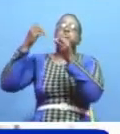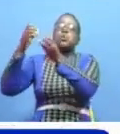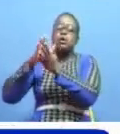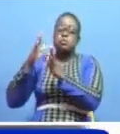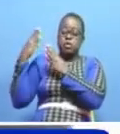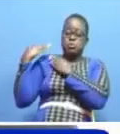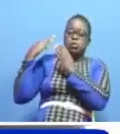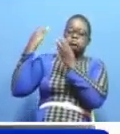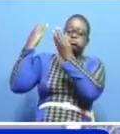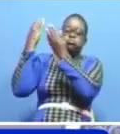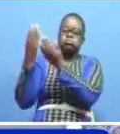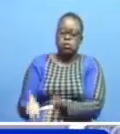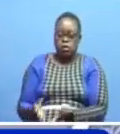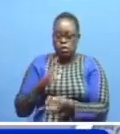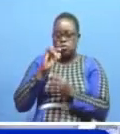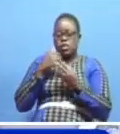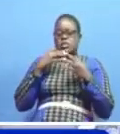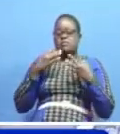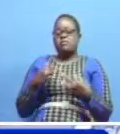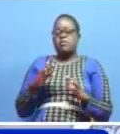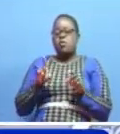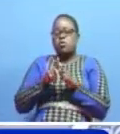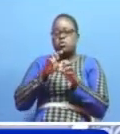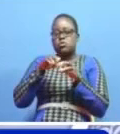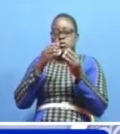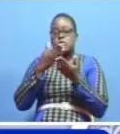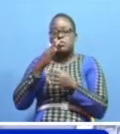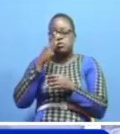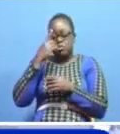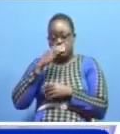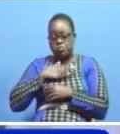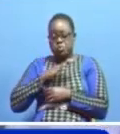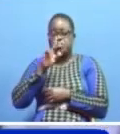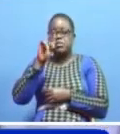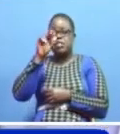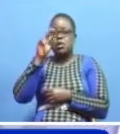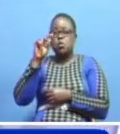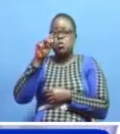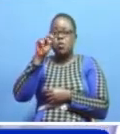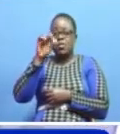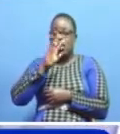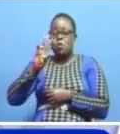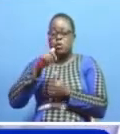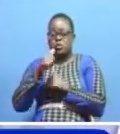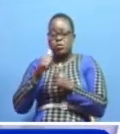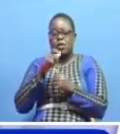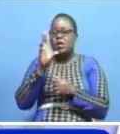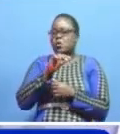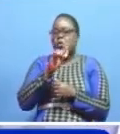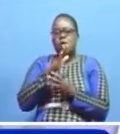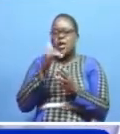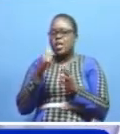ekatu mwawe mkuo ni kanezi kuitha unake na mwana wao dhuku mandu machangu hithia west inesa wao utu endaa wao utia imondu wani mandu